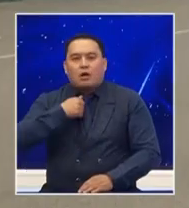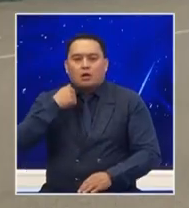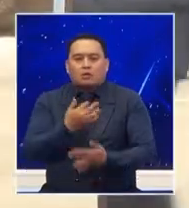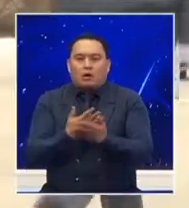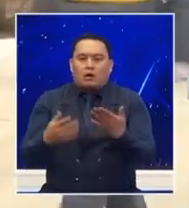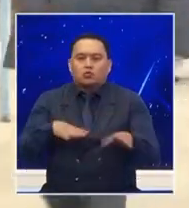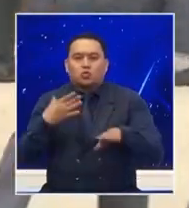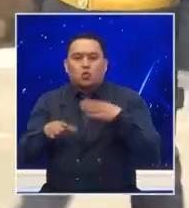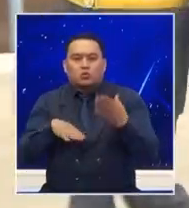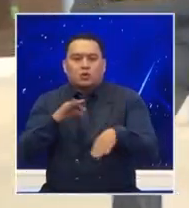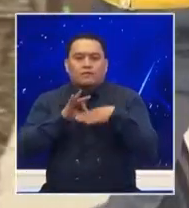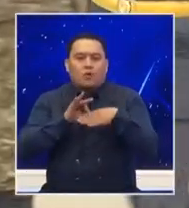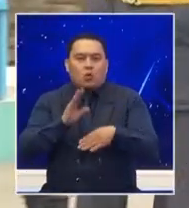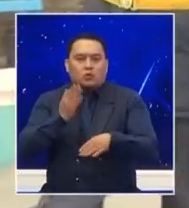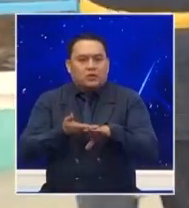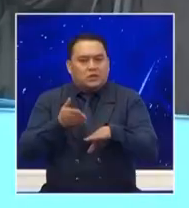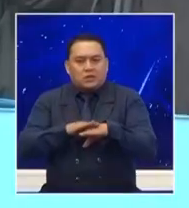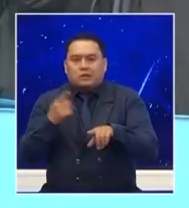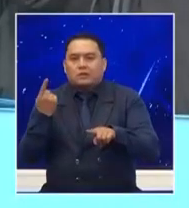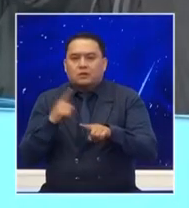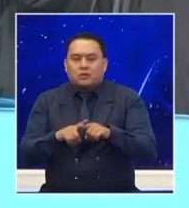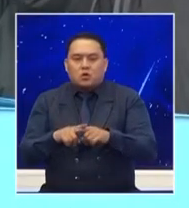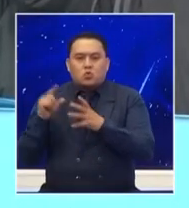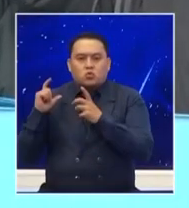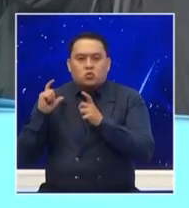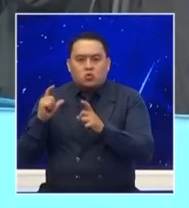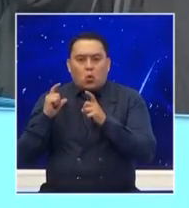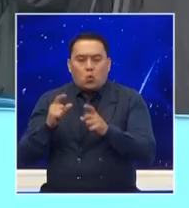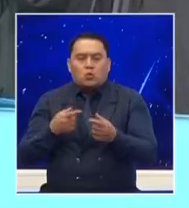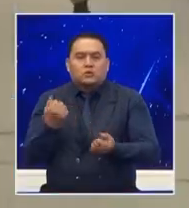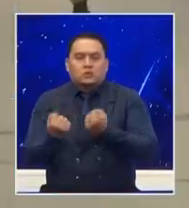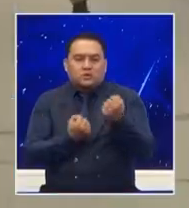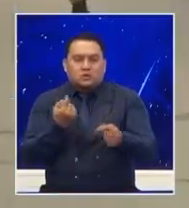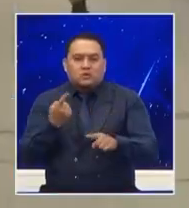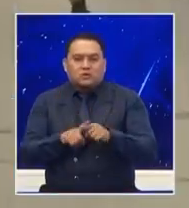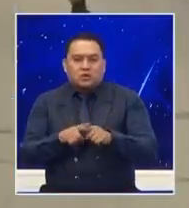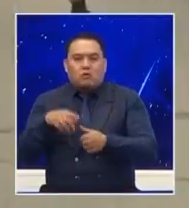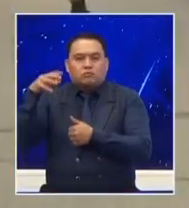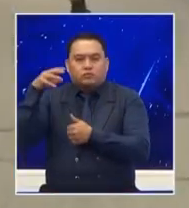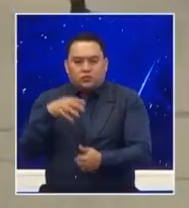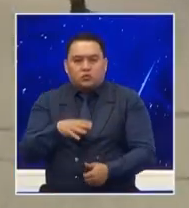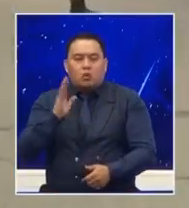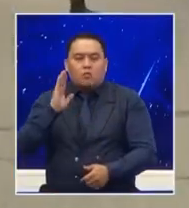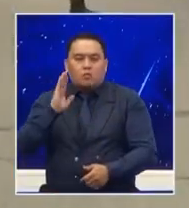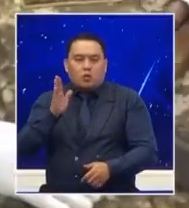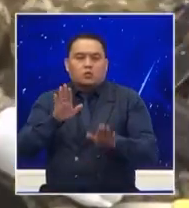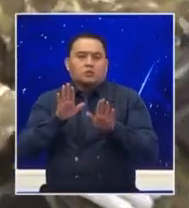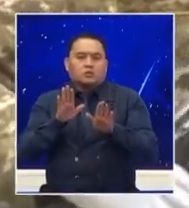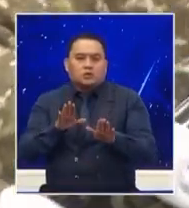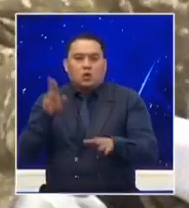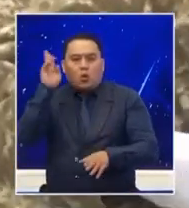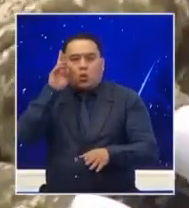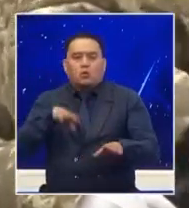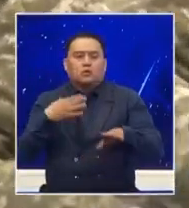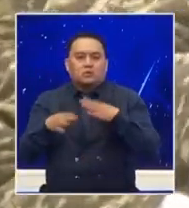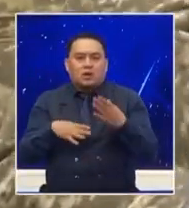түрлі жаттығудан өтеді. Ауыр техникалар мен жүк көліктерін басқаруға машықтанады, парашюттен секіреді. Бұл тек олардың